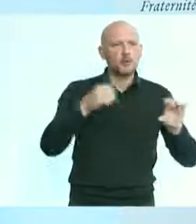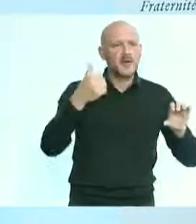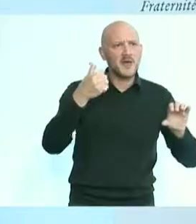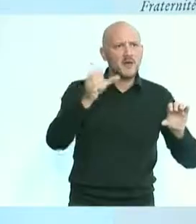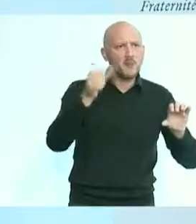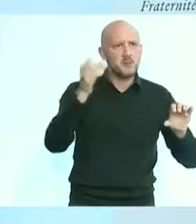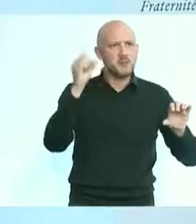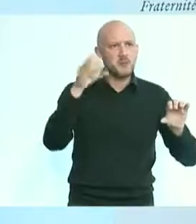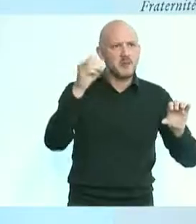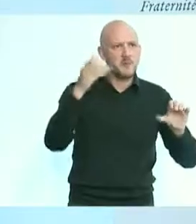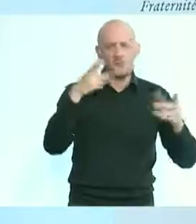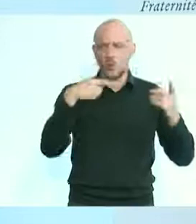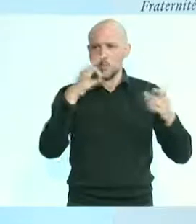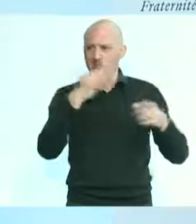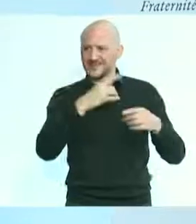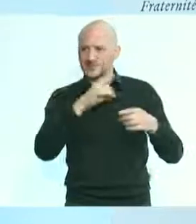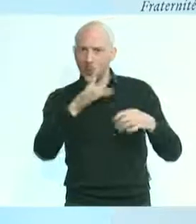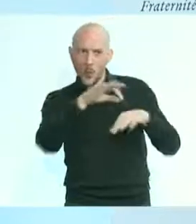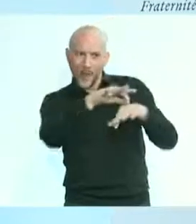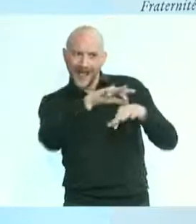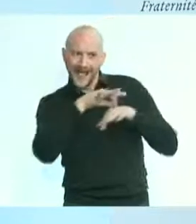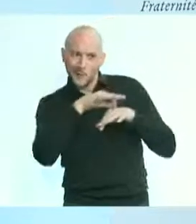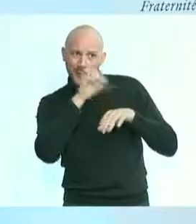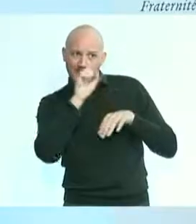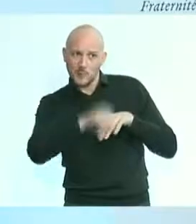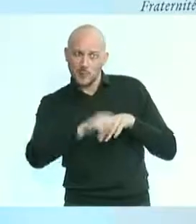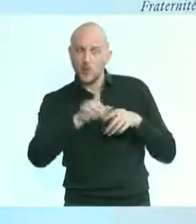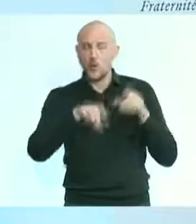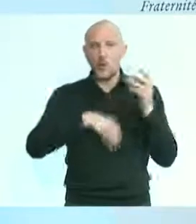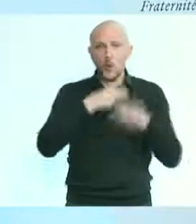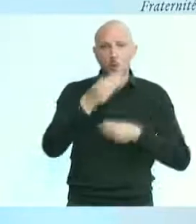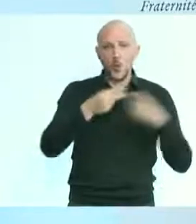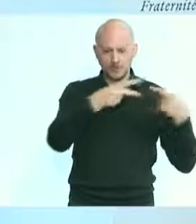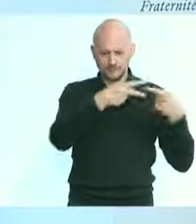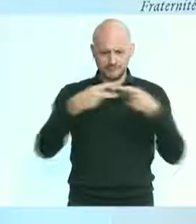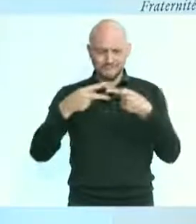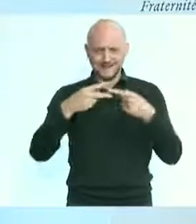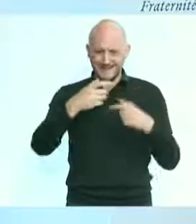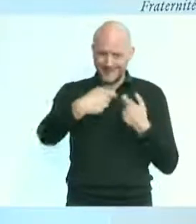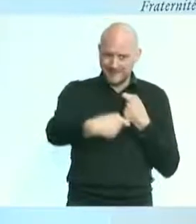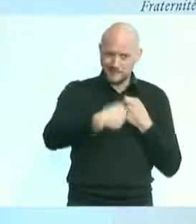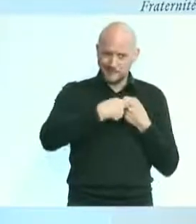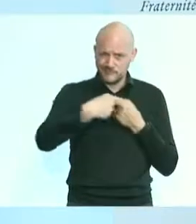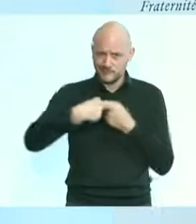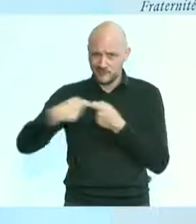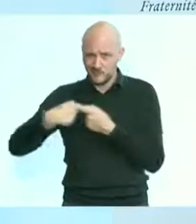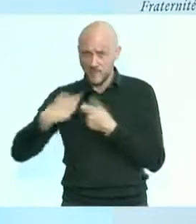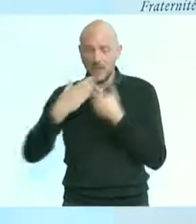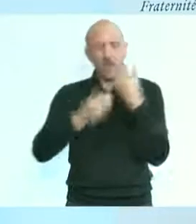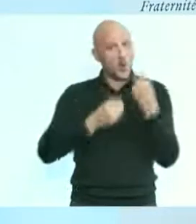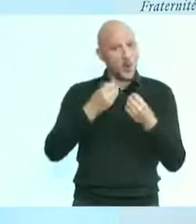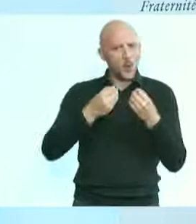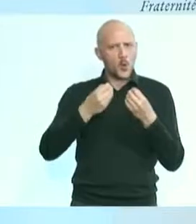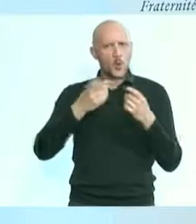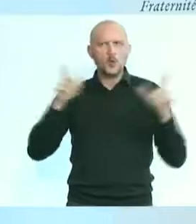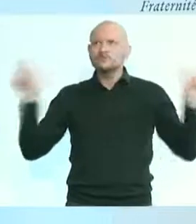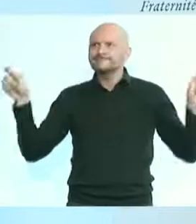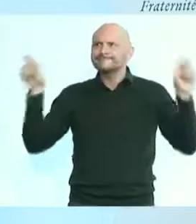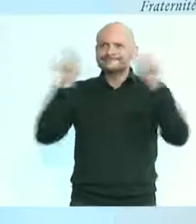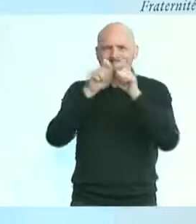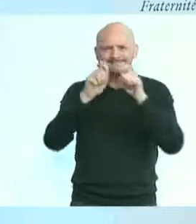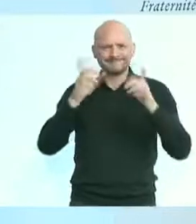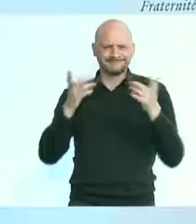un accompagnement, est-ce que j'aurai une signalétique adaptée pour bien comprendre ou une cabine d'essayage éventuellement. Voilà, c'est des données